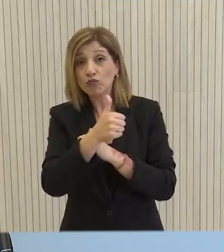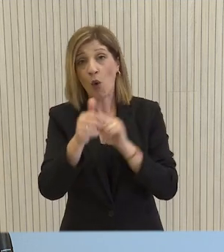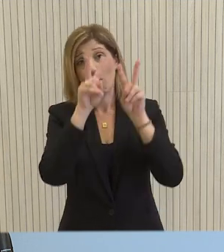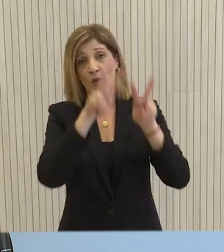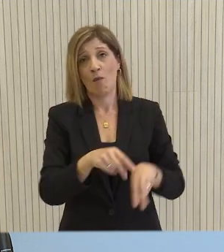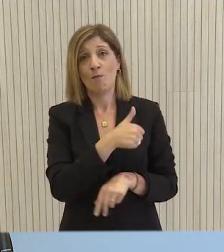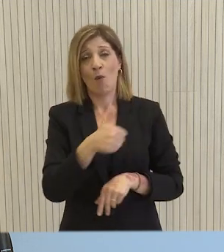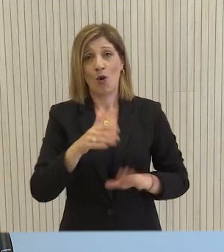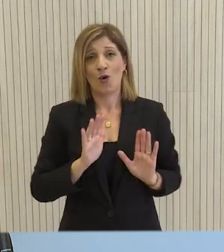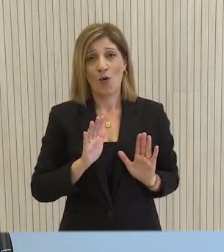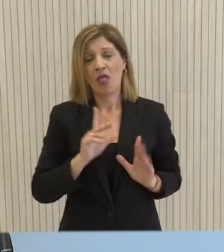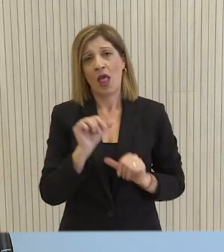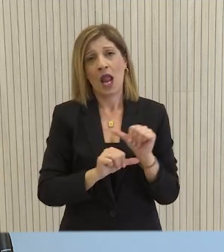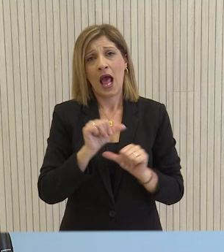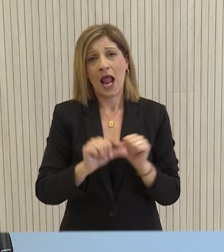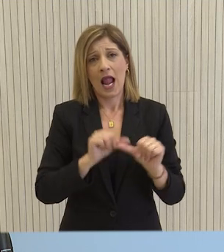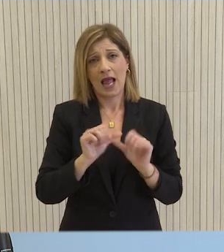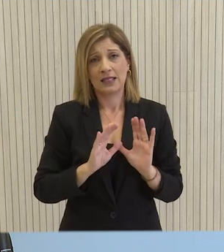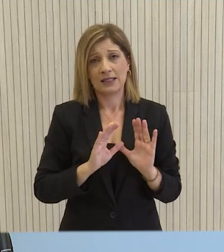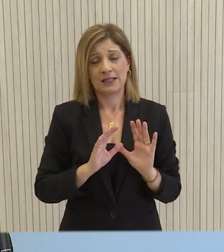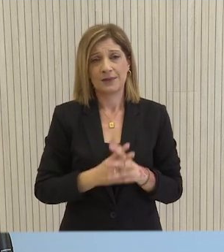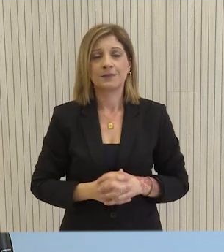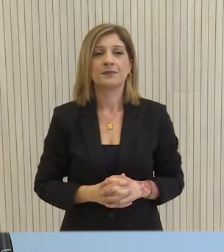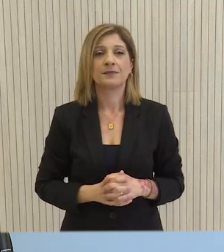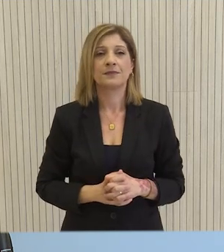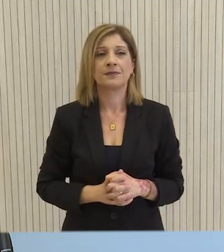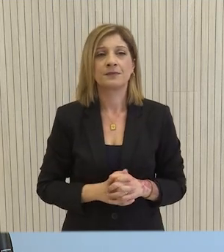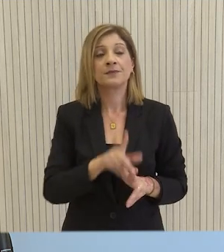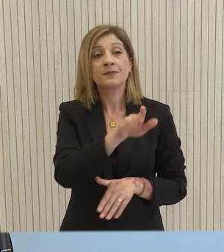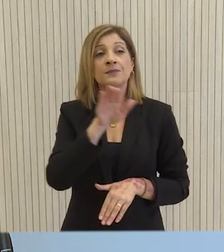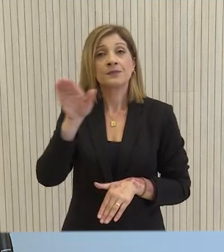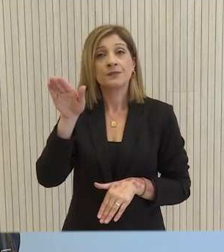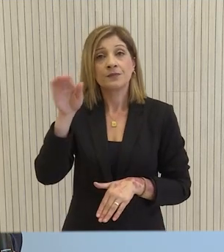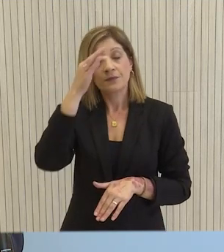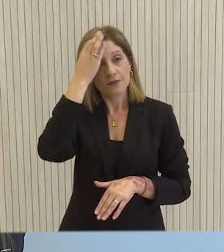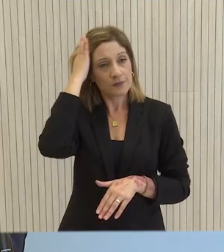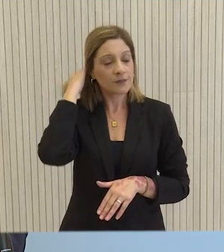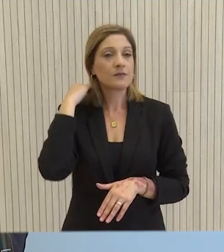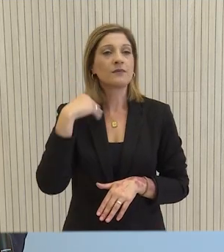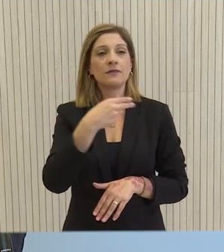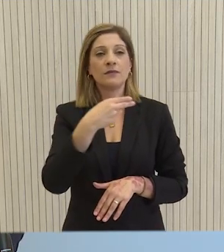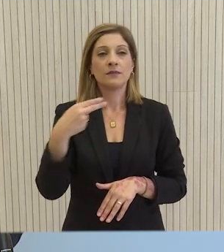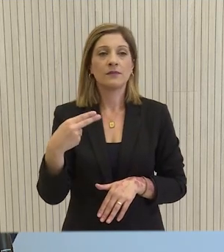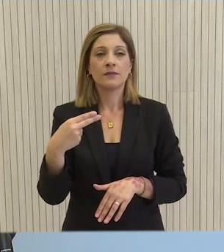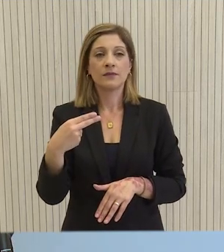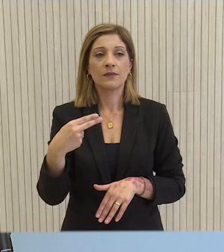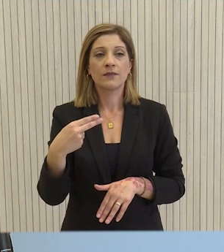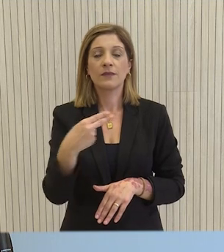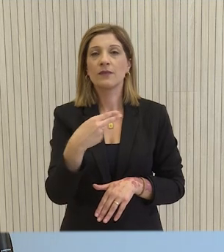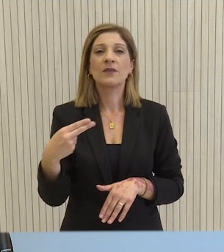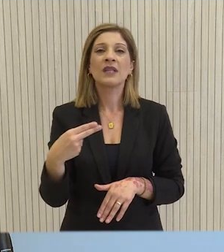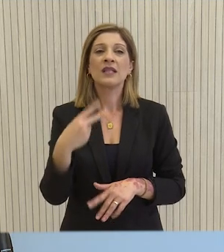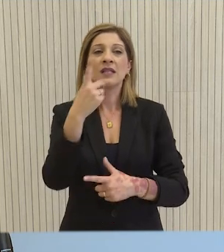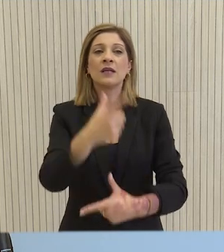κράτος δεν έχει διαφοροποιηθεί ουδόλως. Κύριε εκπρόσωπε, έχουμε το ναι για το δύο πλευρό για τα